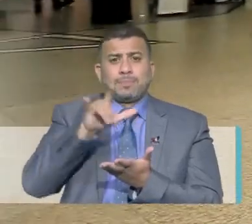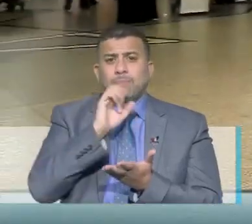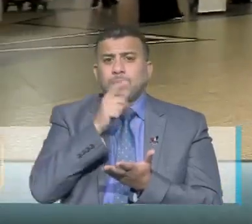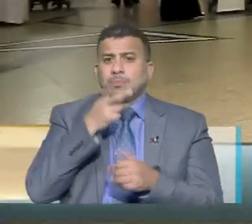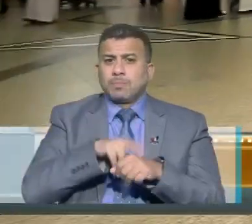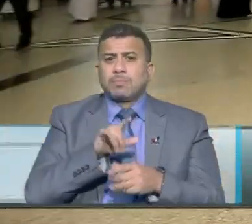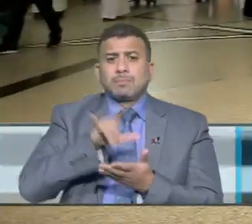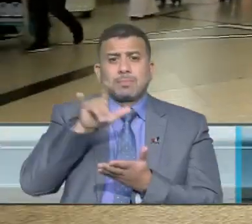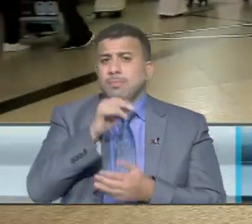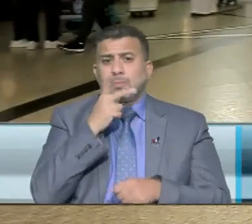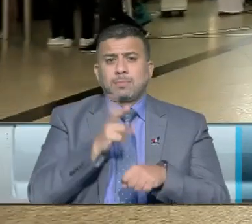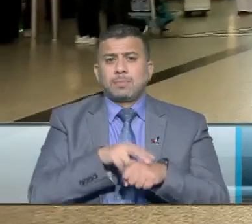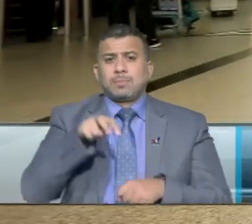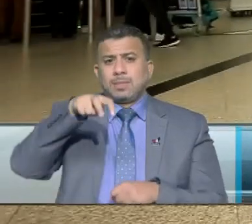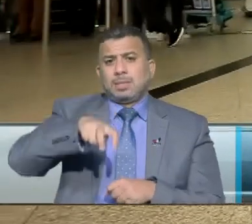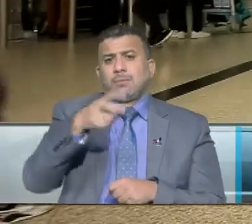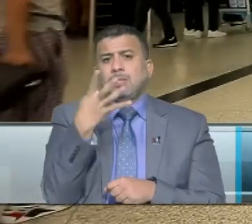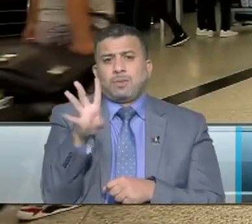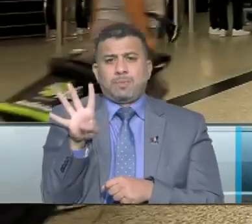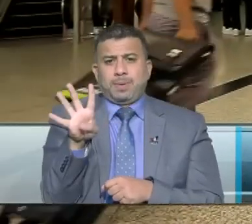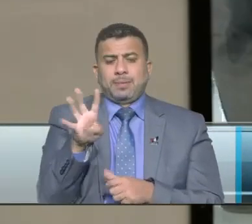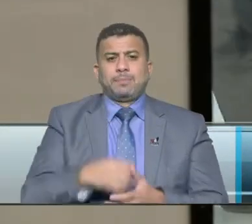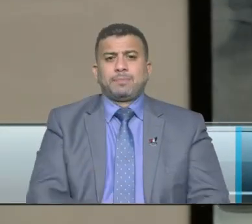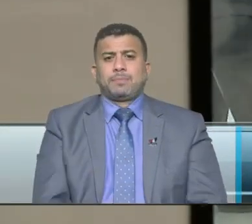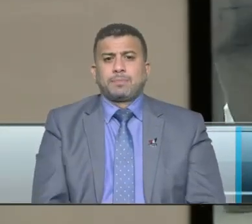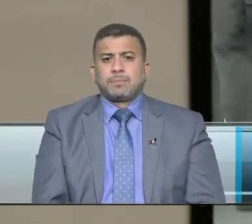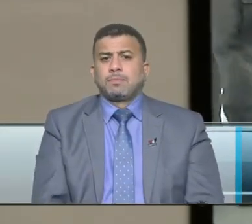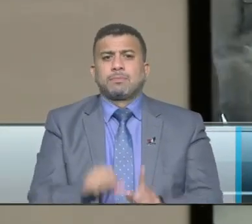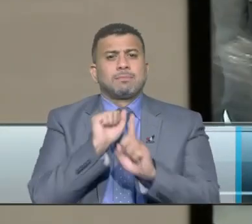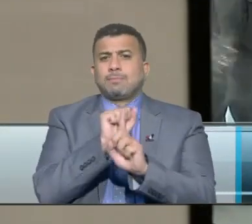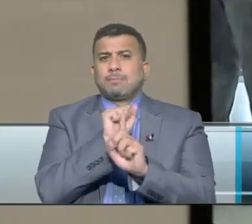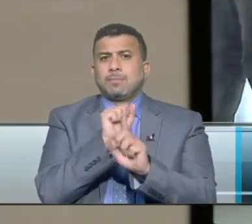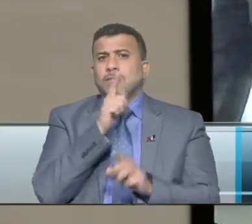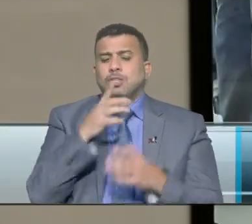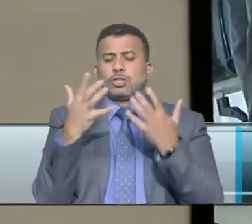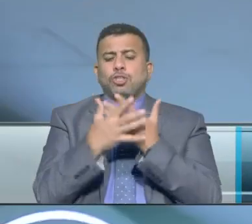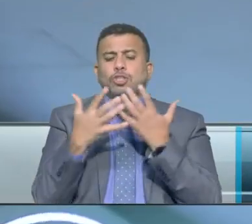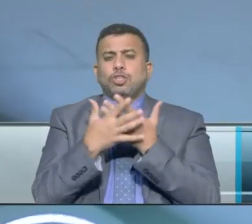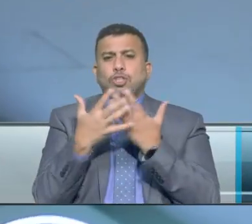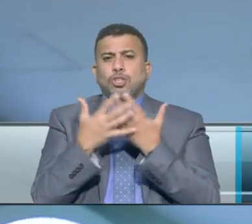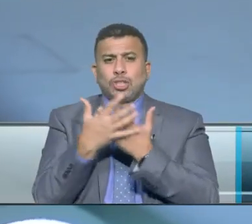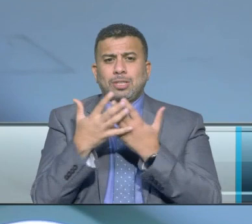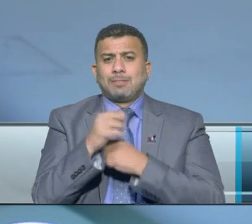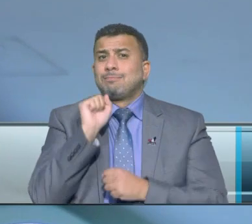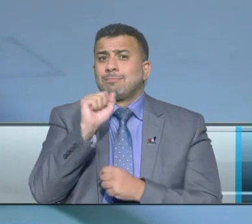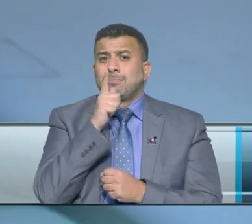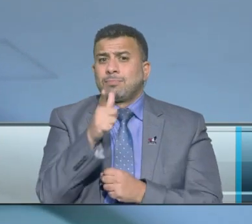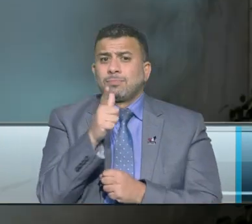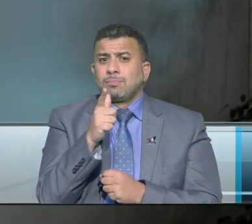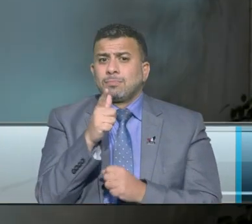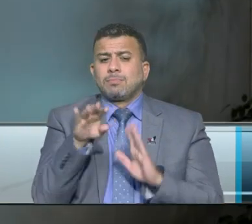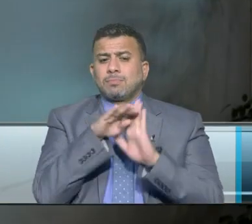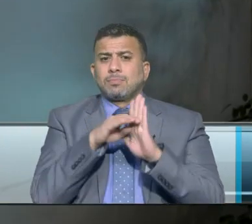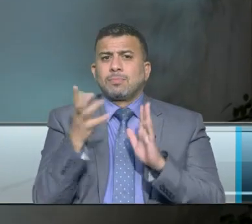الرحلات الأخرى هو 48 منضدة سيتم تخصيصها فقط للشركات الأخرى، وهنا يكون في